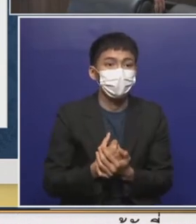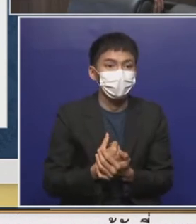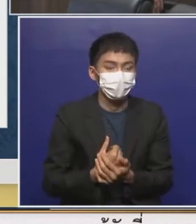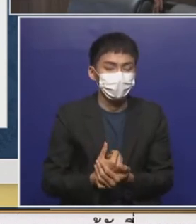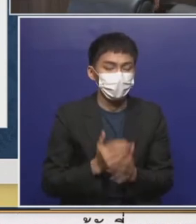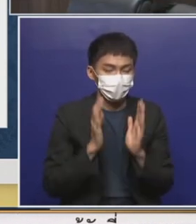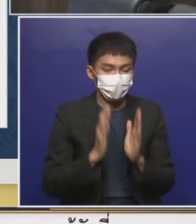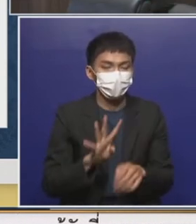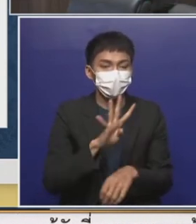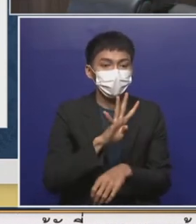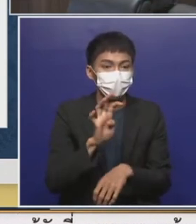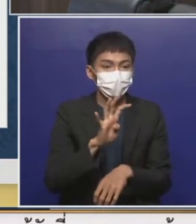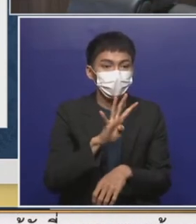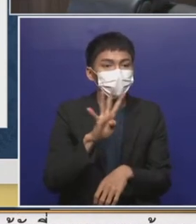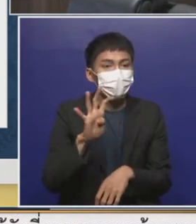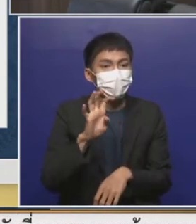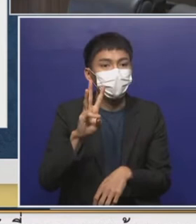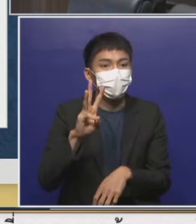446,000 คน